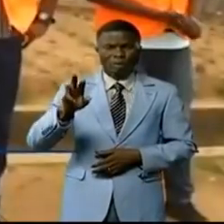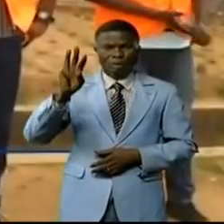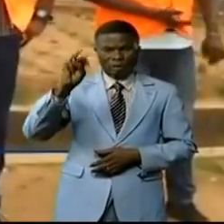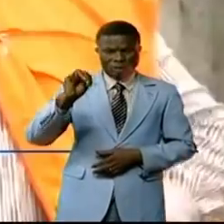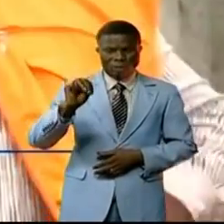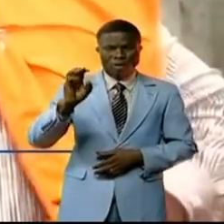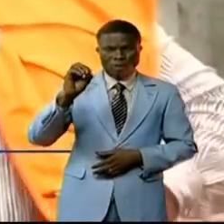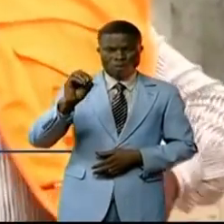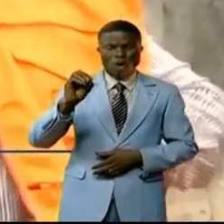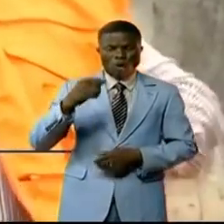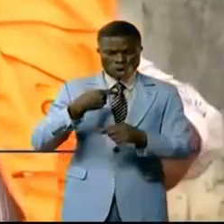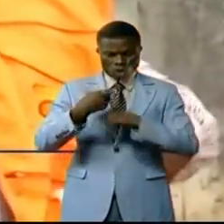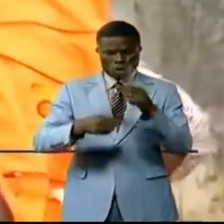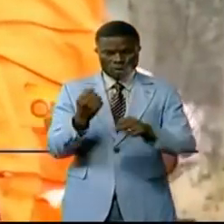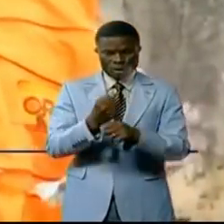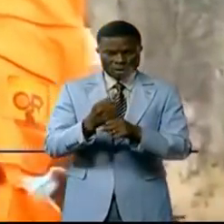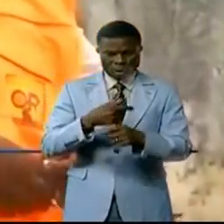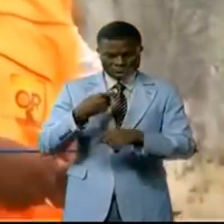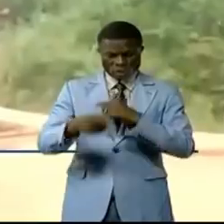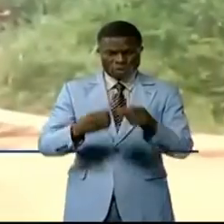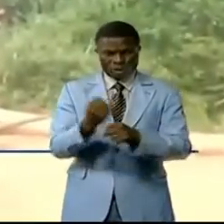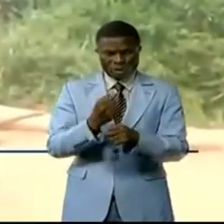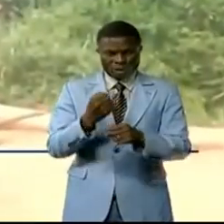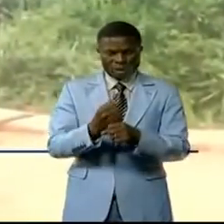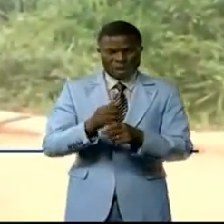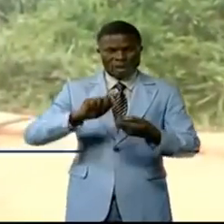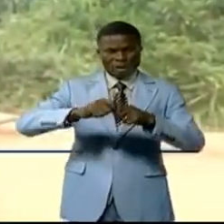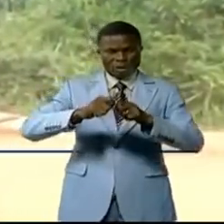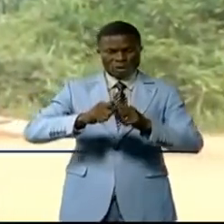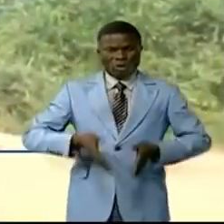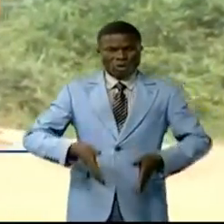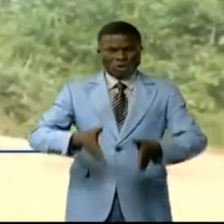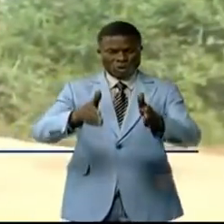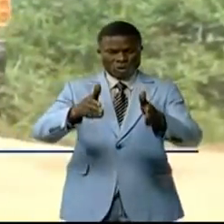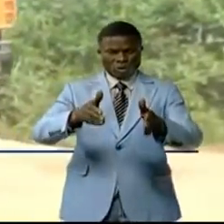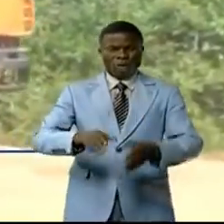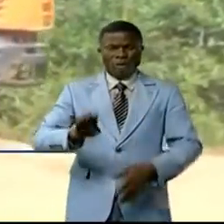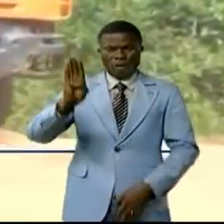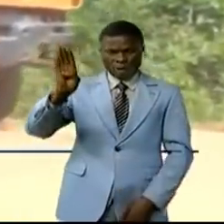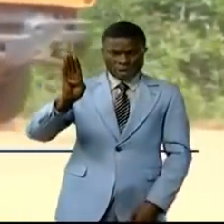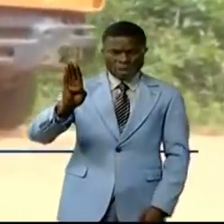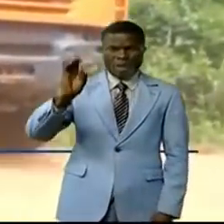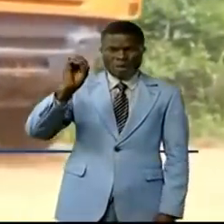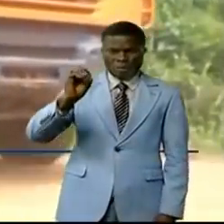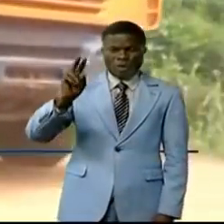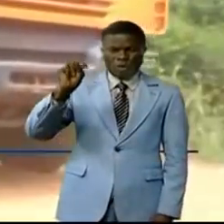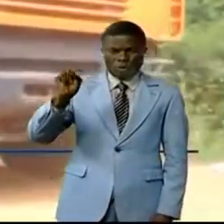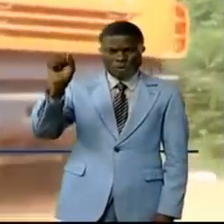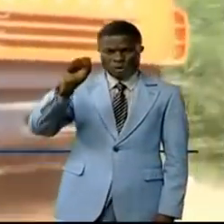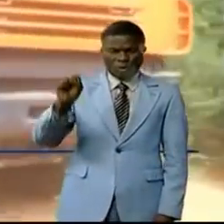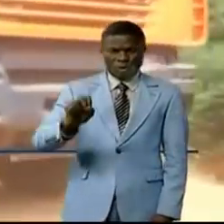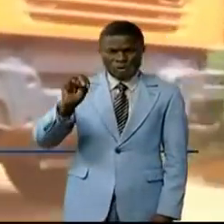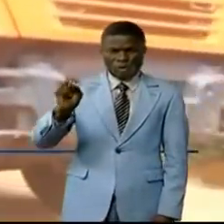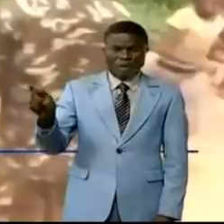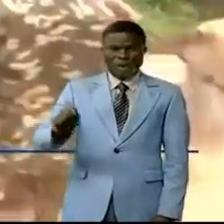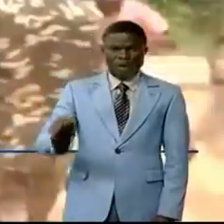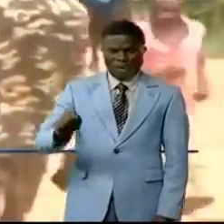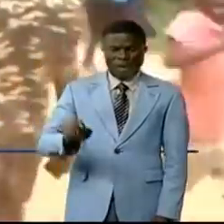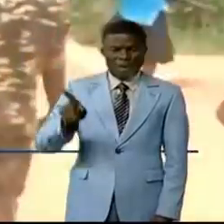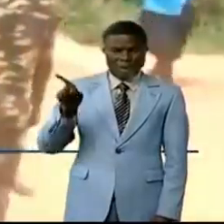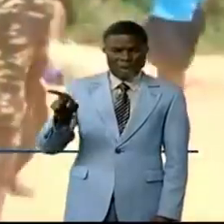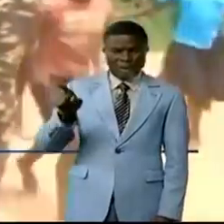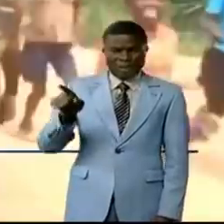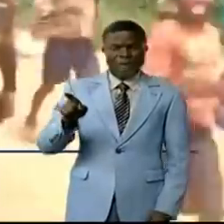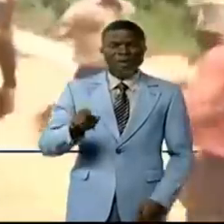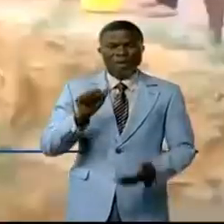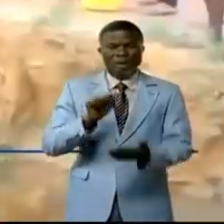pied d'œuvre. Début des travaux de l'entretien routier sur l'axe Bosoma-Ale-Bosongongo dans le territoire de Bongandanga. Il